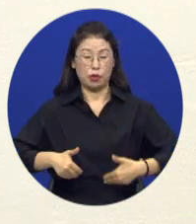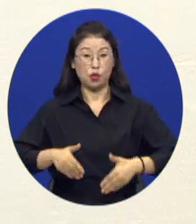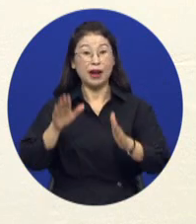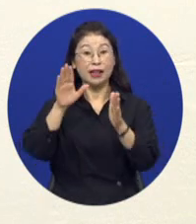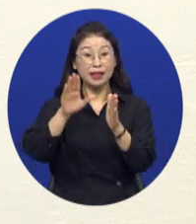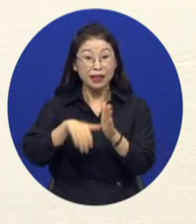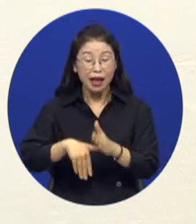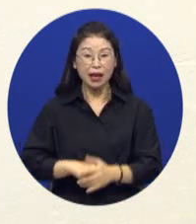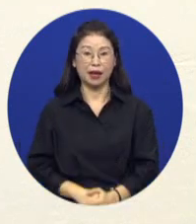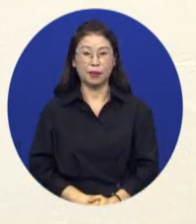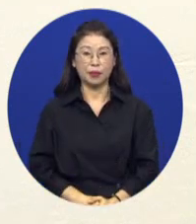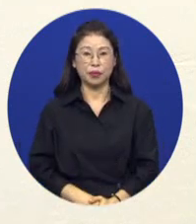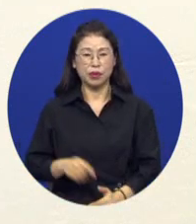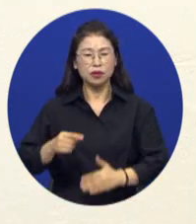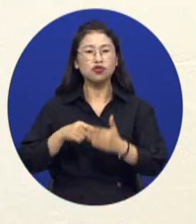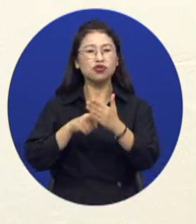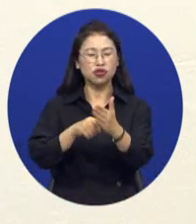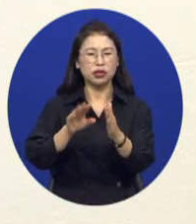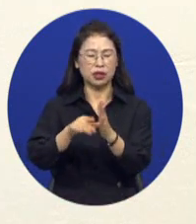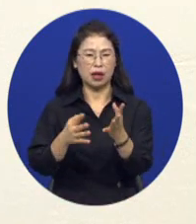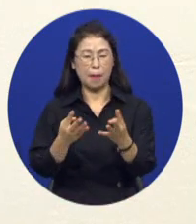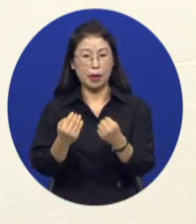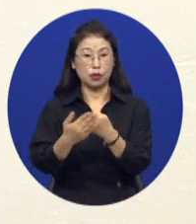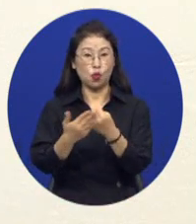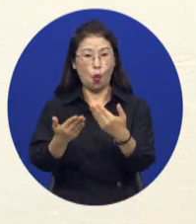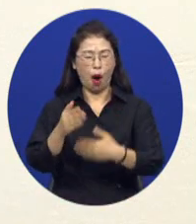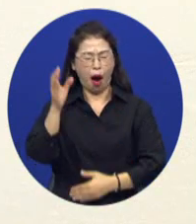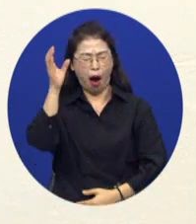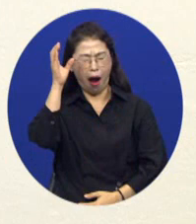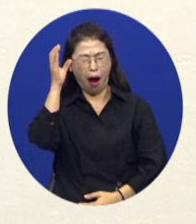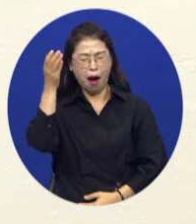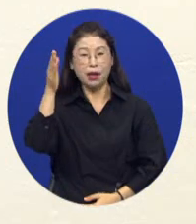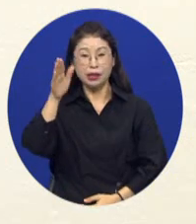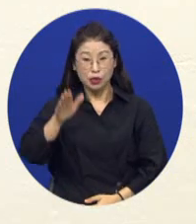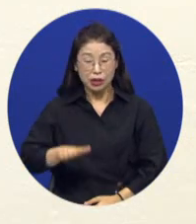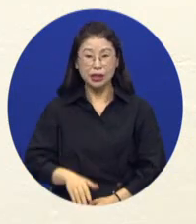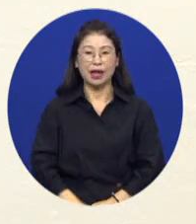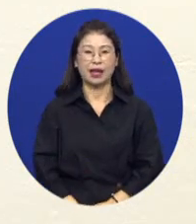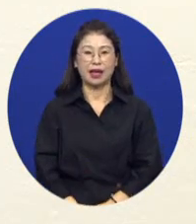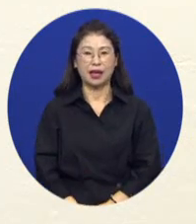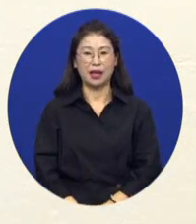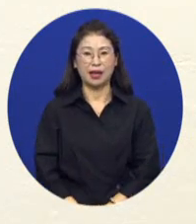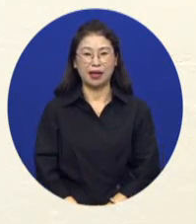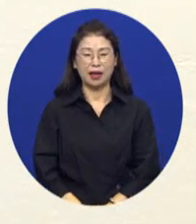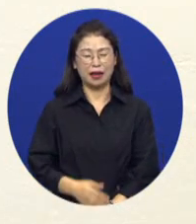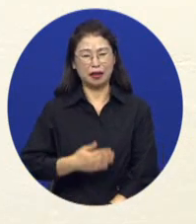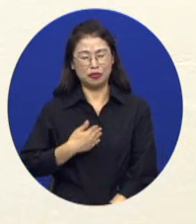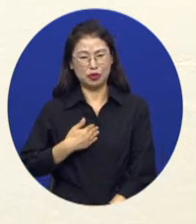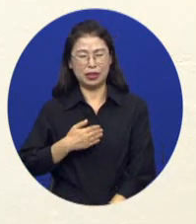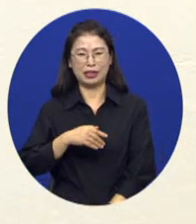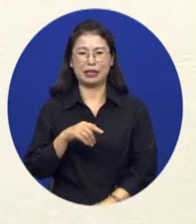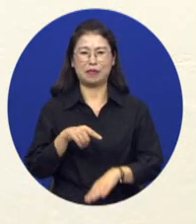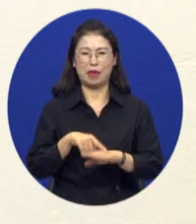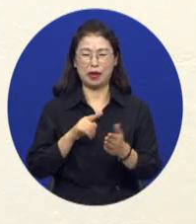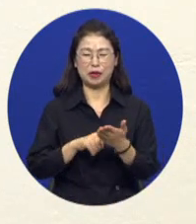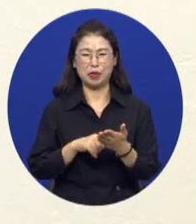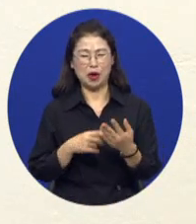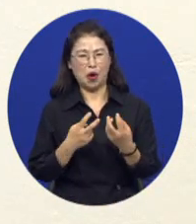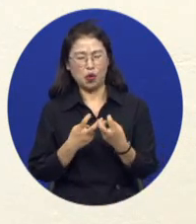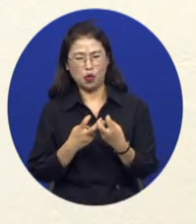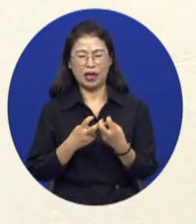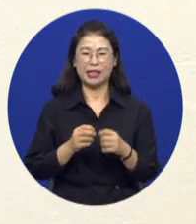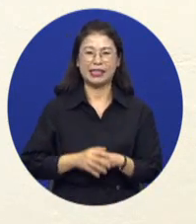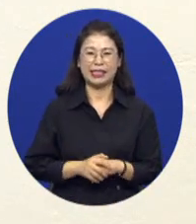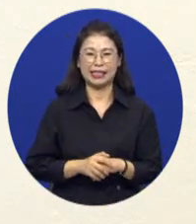이런 일들을 추진하는데 많은 도움을 받을 것으로 그렇게 예상이 되고 그래서 저희들은 어떤